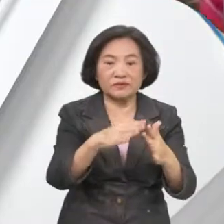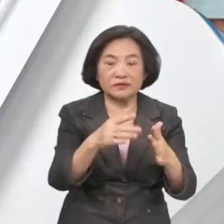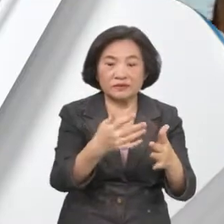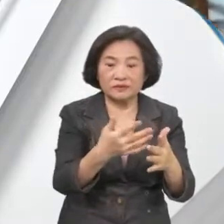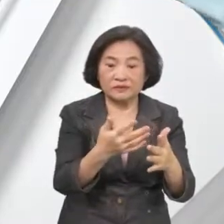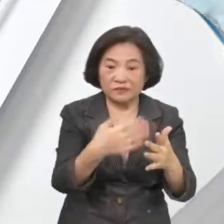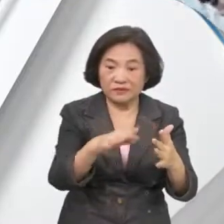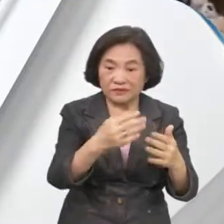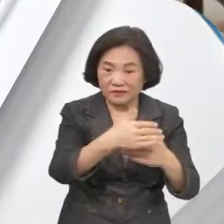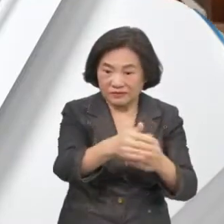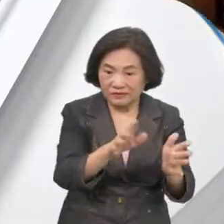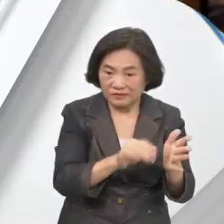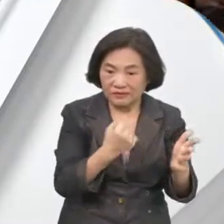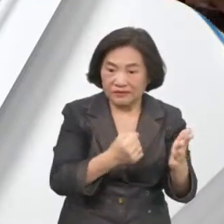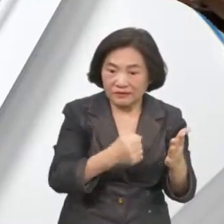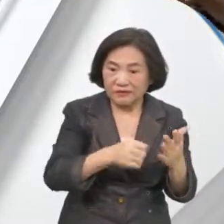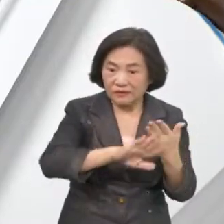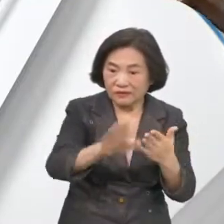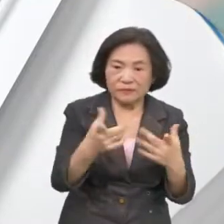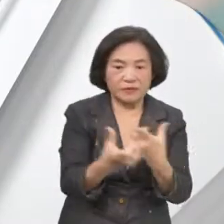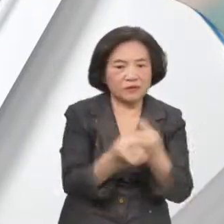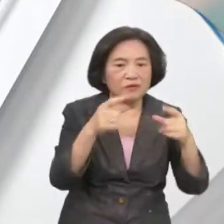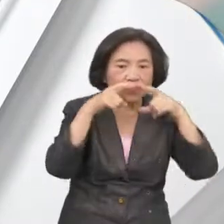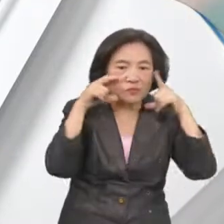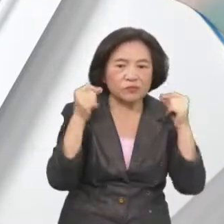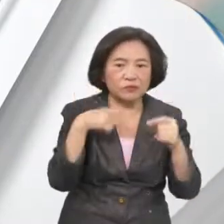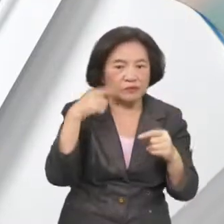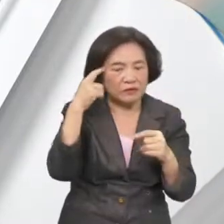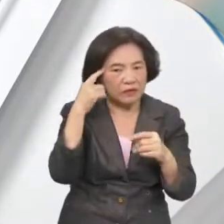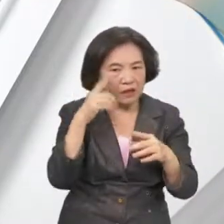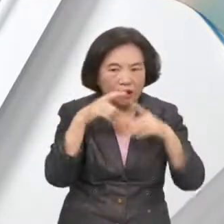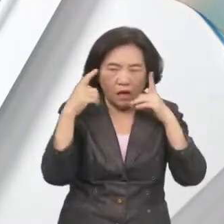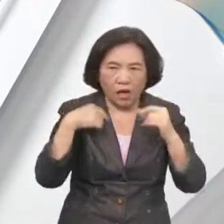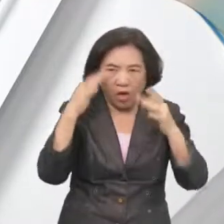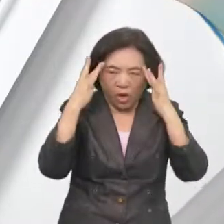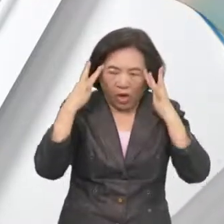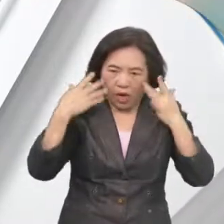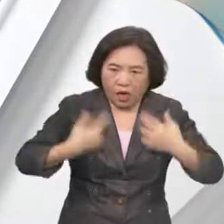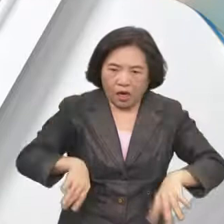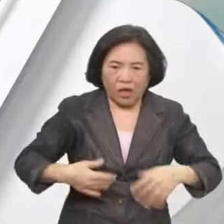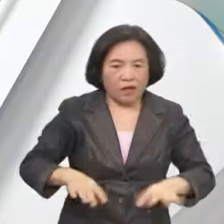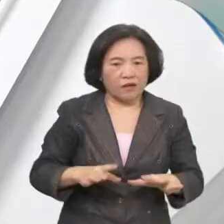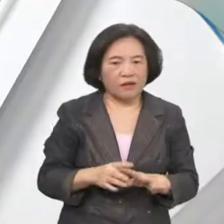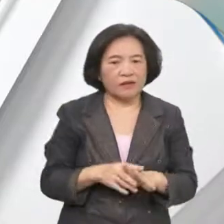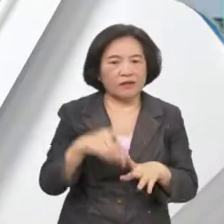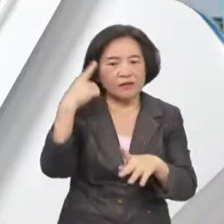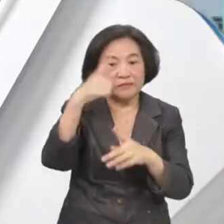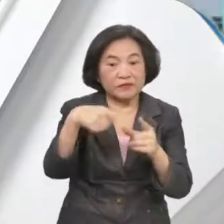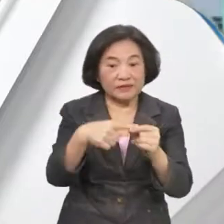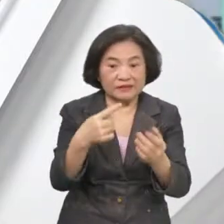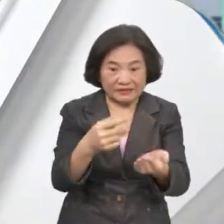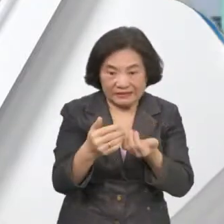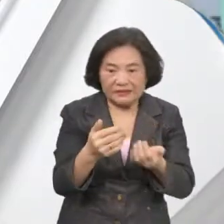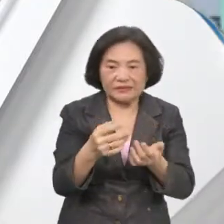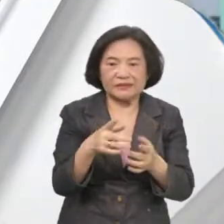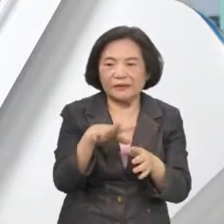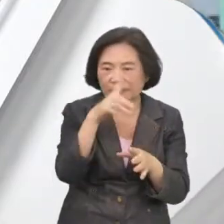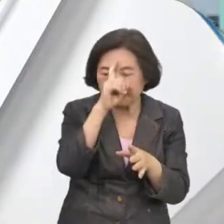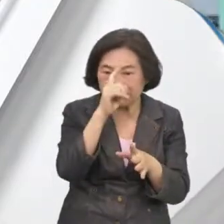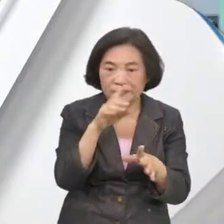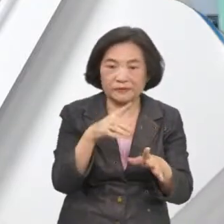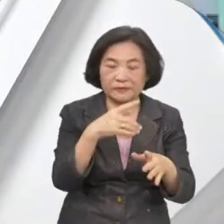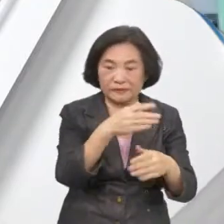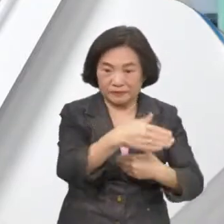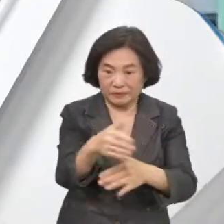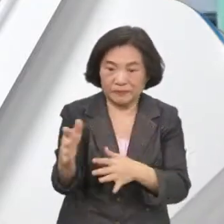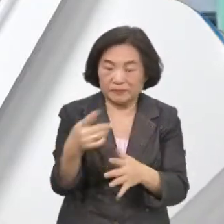低度同脑部中的带最喇叭，本人认为是最大的挑战。 在明年以前呢，能够把所有